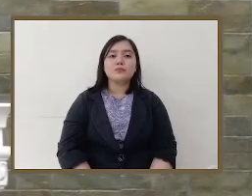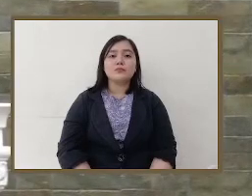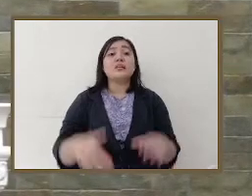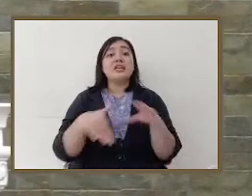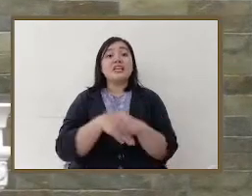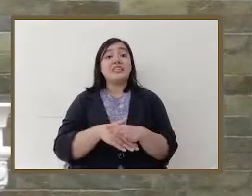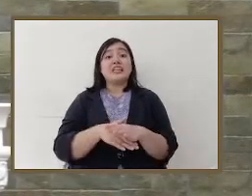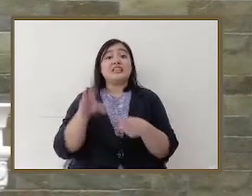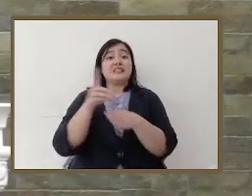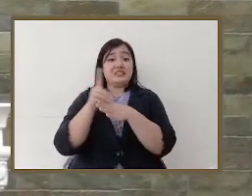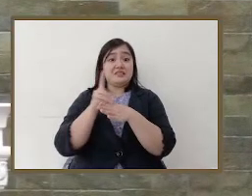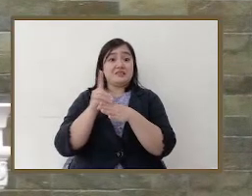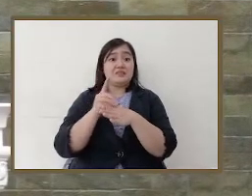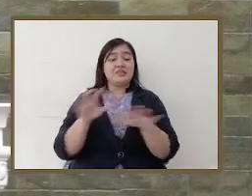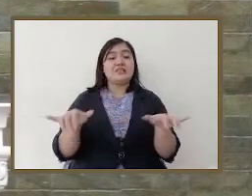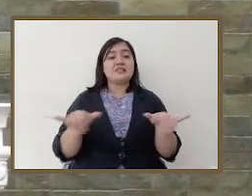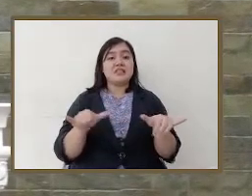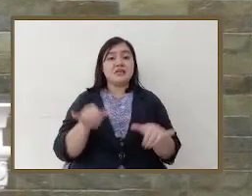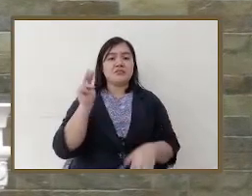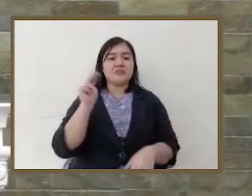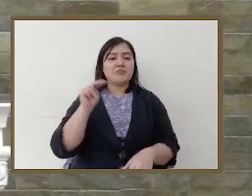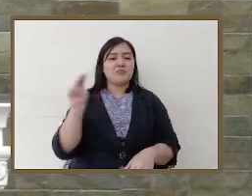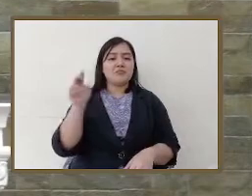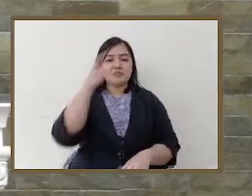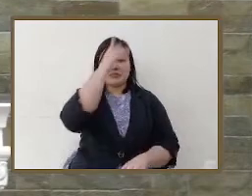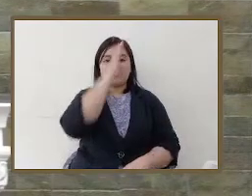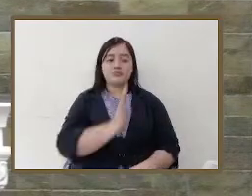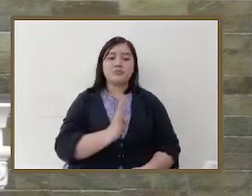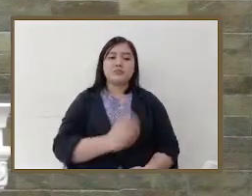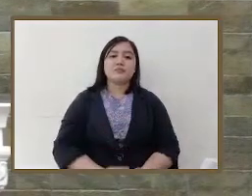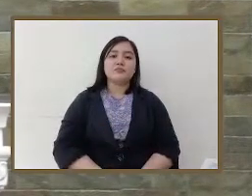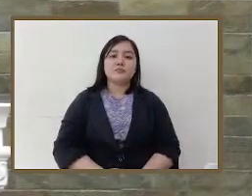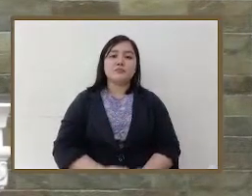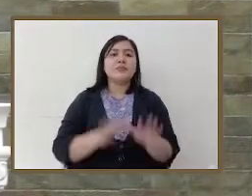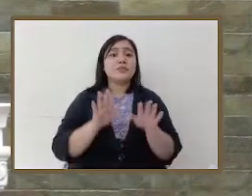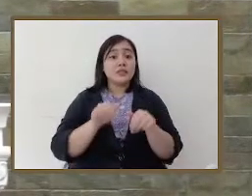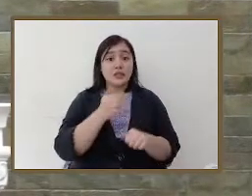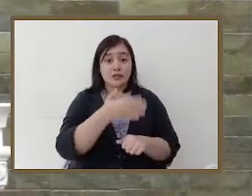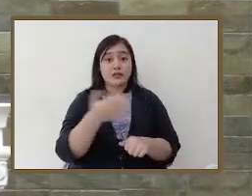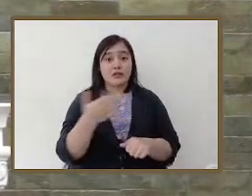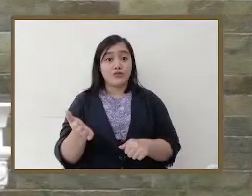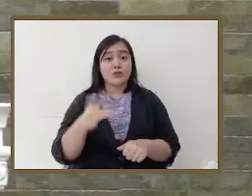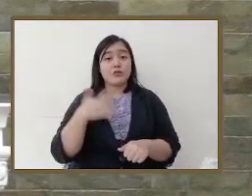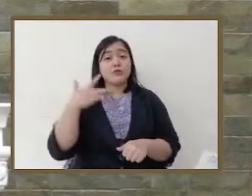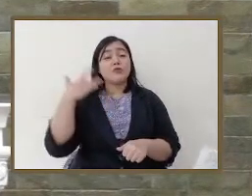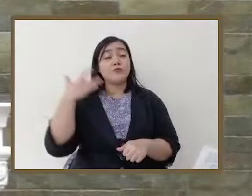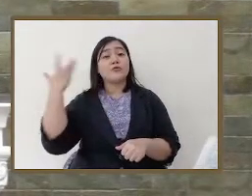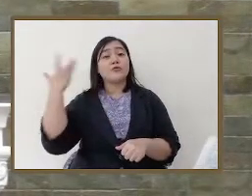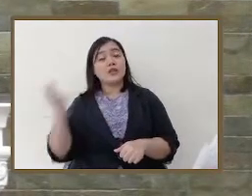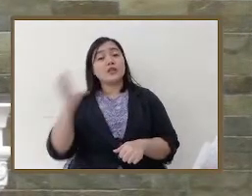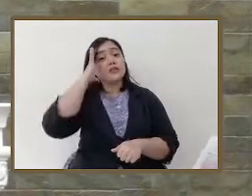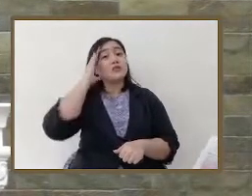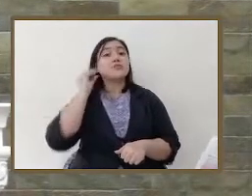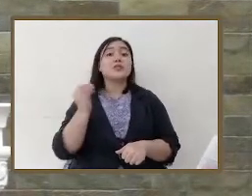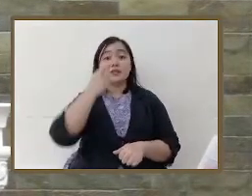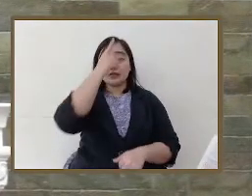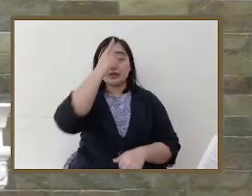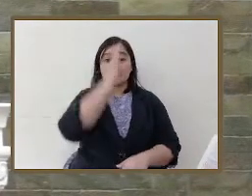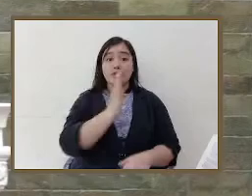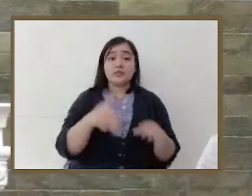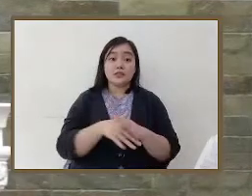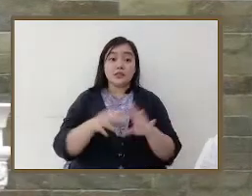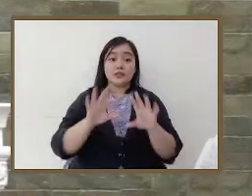Diyos. Where's the presence of God? Can somebody feel the presence of God in the home? Huh? Let me